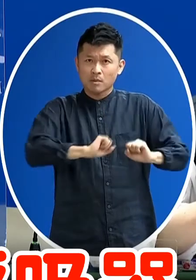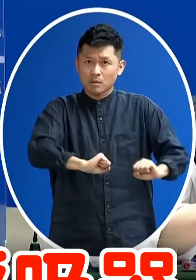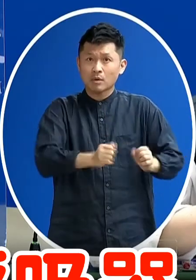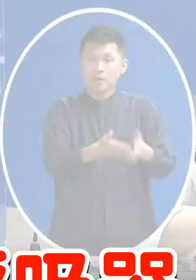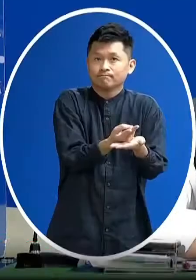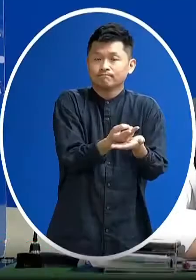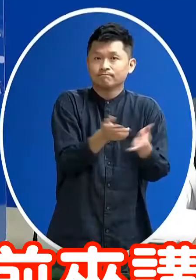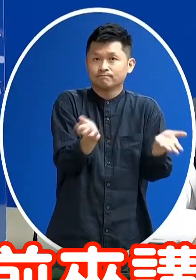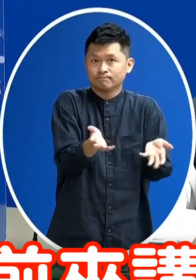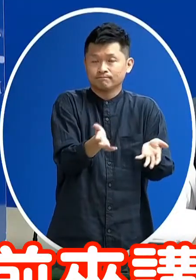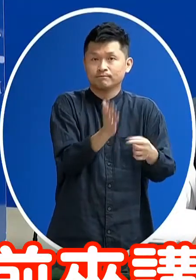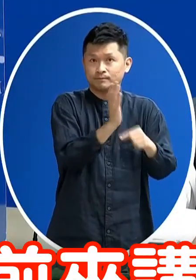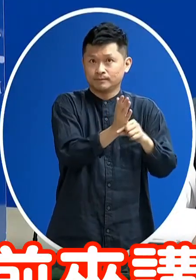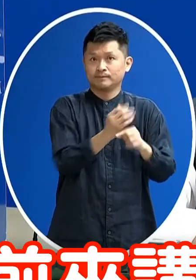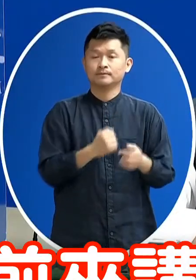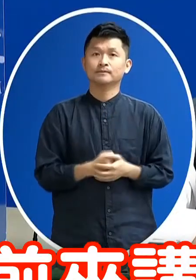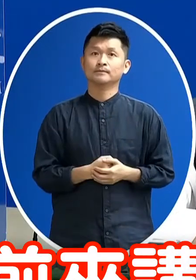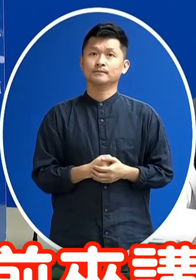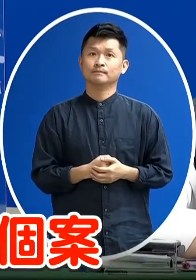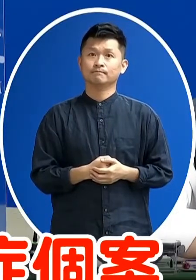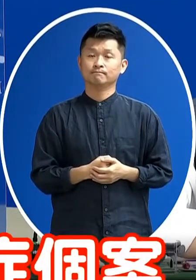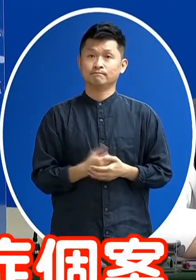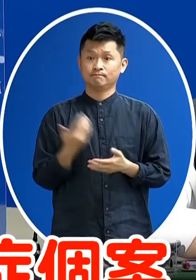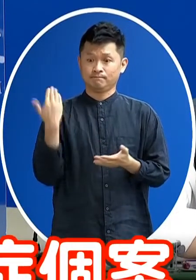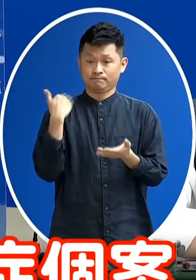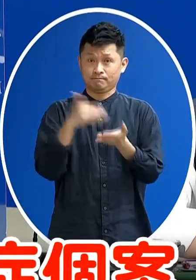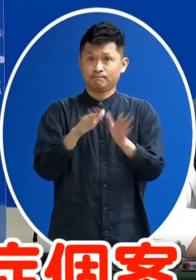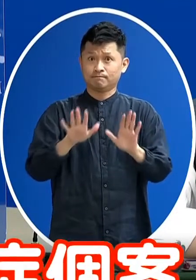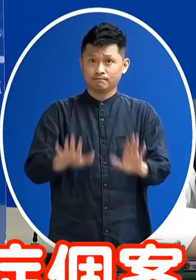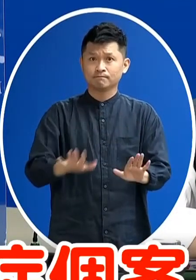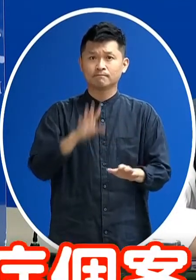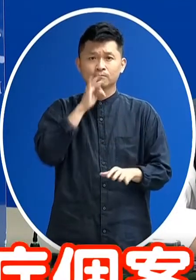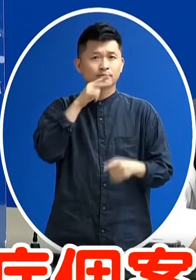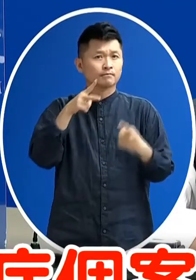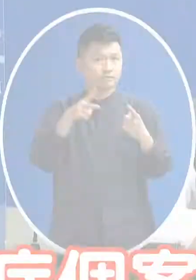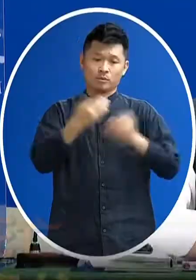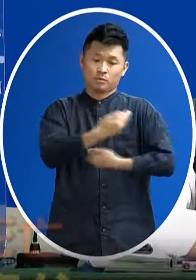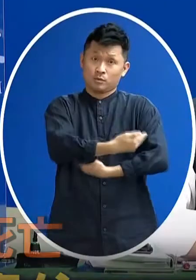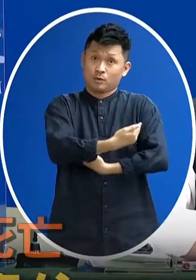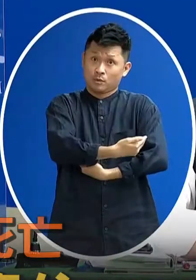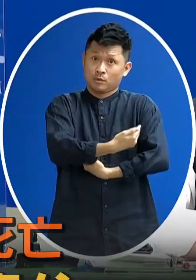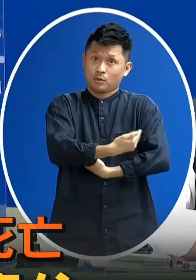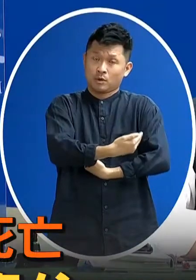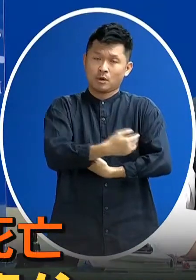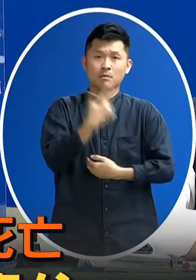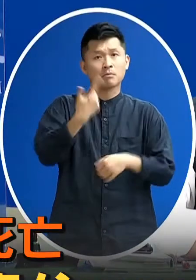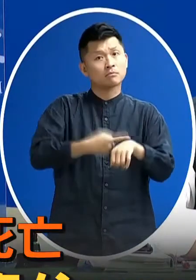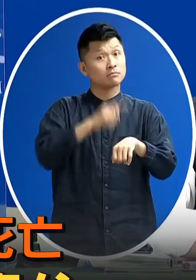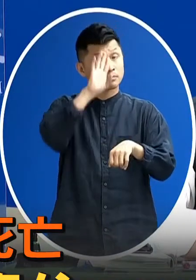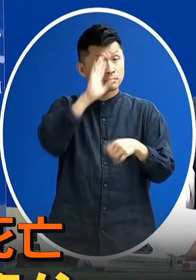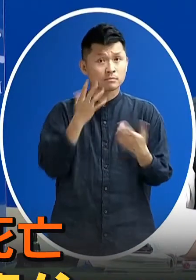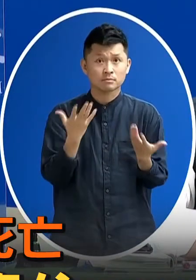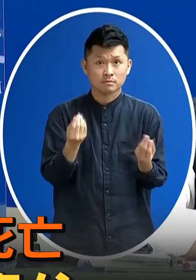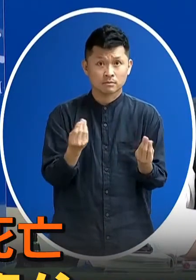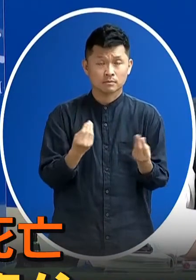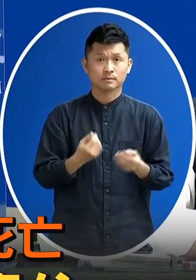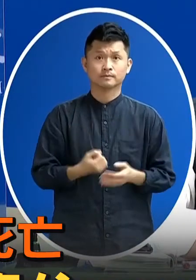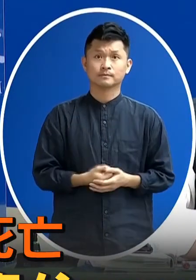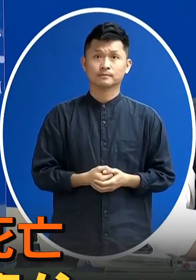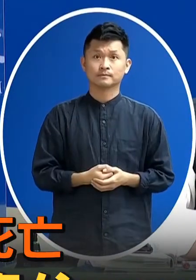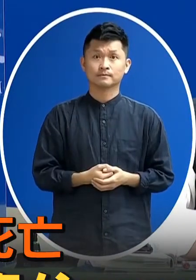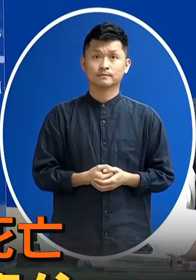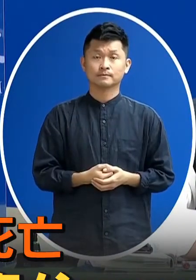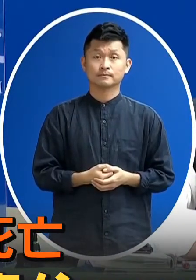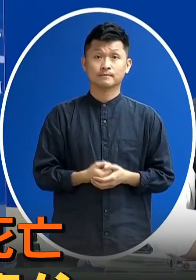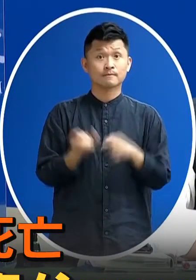管接呼吸器。那这个大概是我们目前来讲年纪最小的一例这个重症的个案，本身没有慢性病史。那这次的话，她